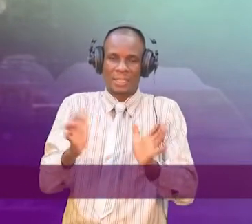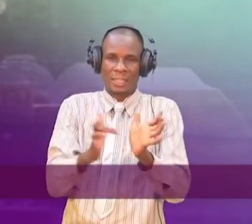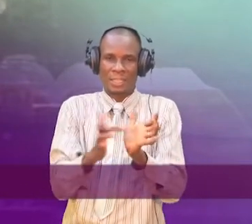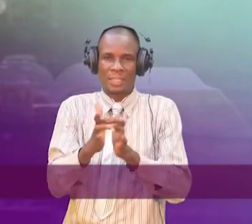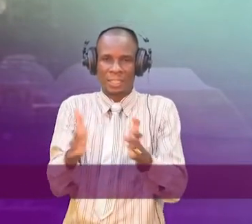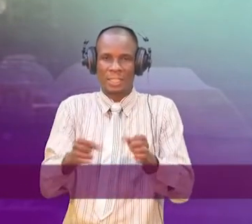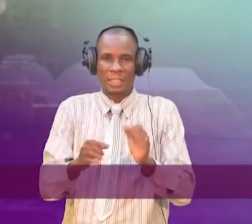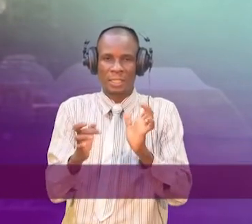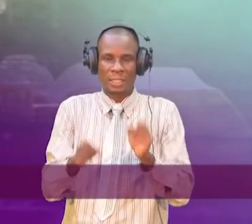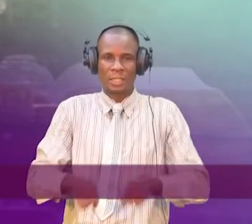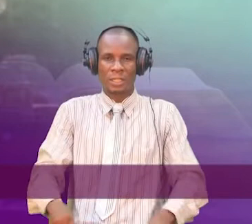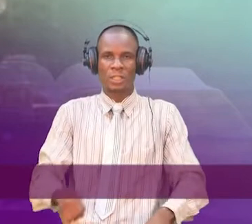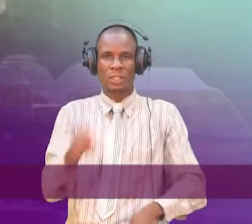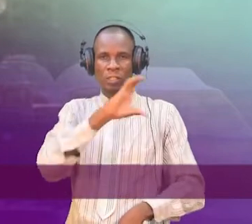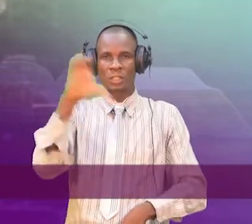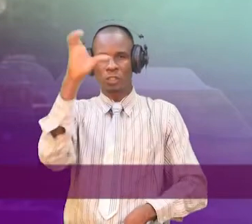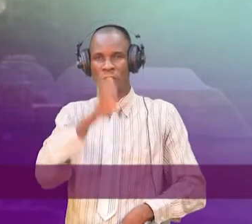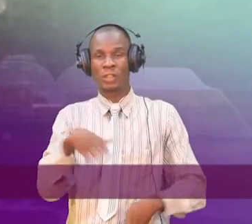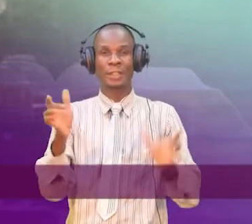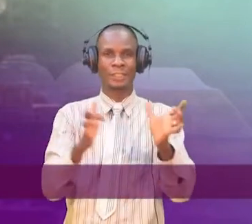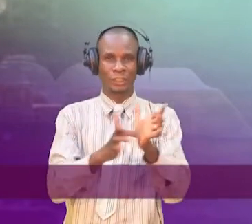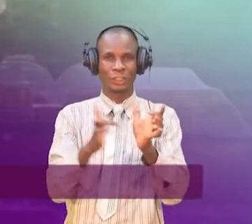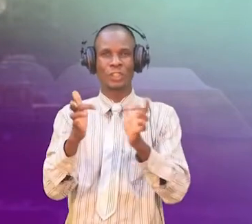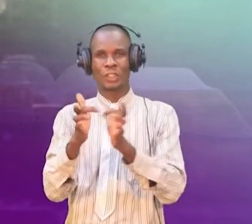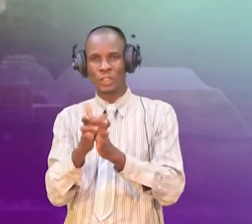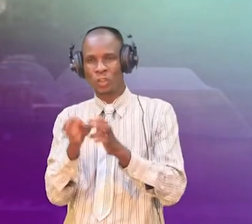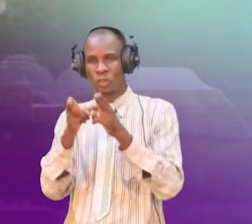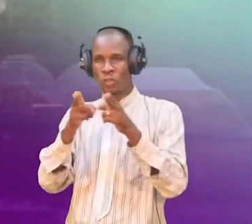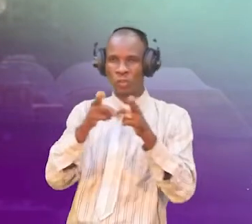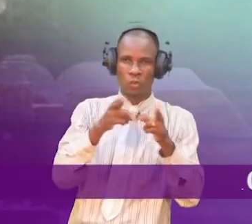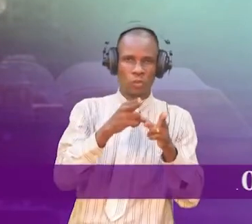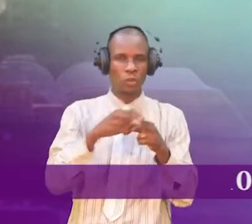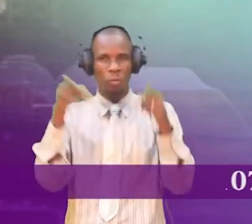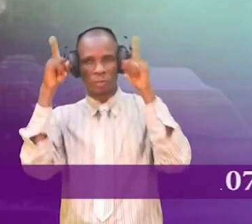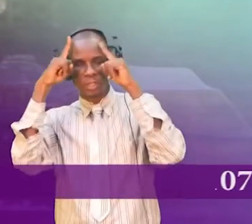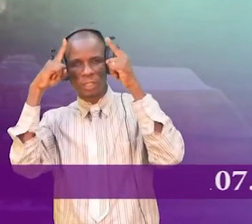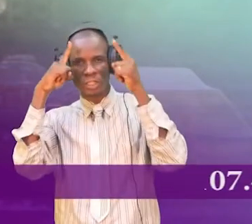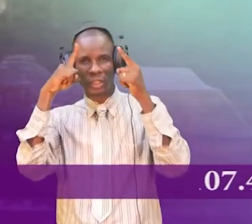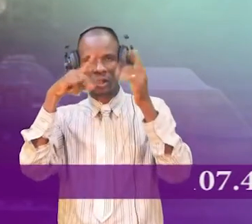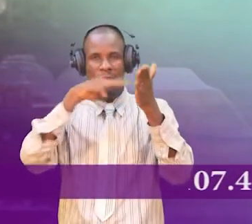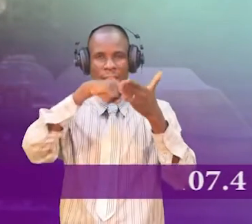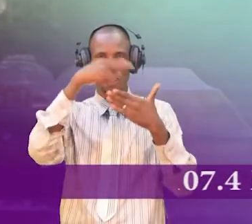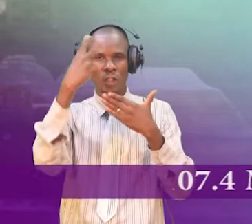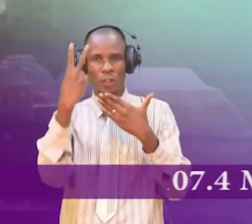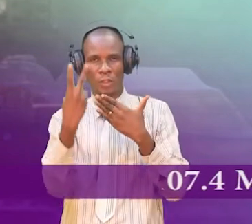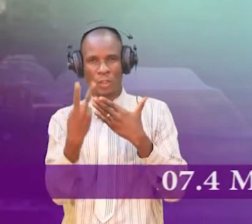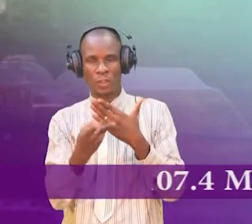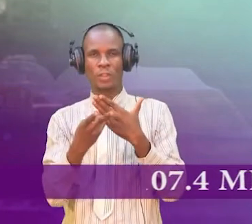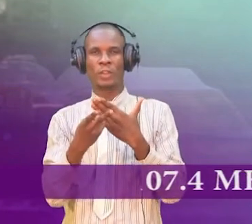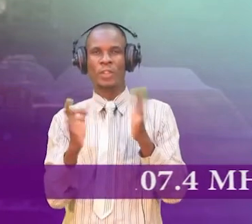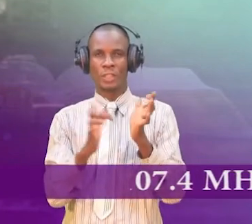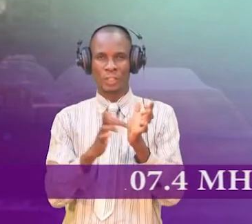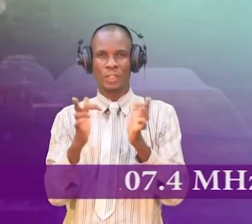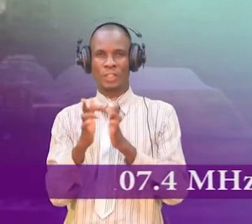kosala mpe koyeba na kobebisa bomo ya moto. Kasi Paulo azali koloba boye ete na nzela ya liwana